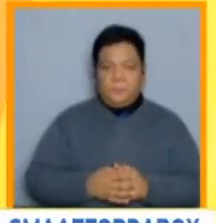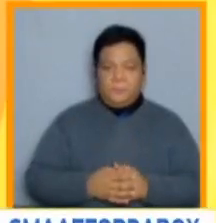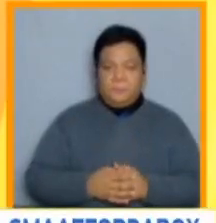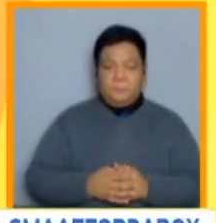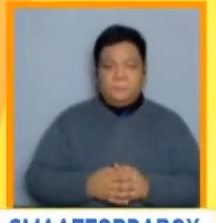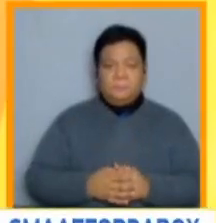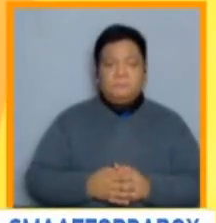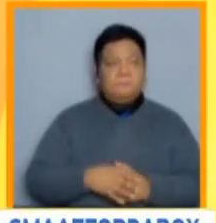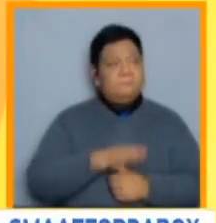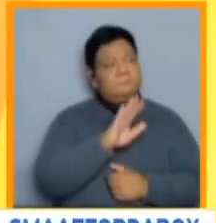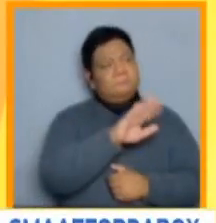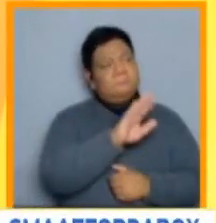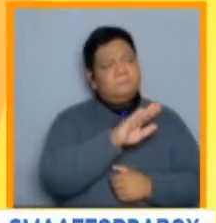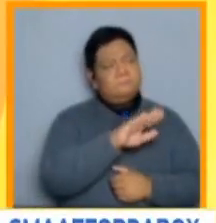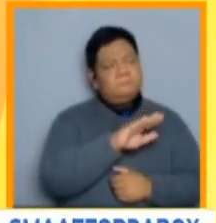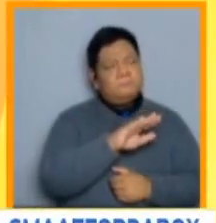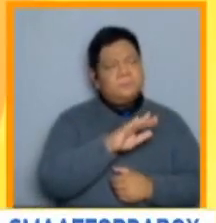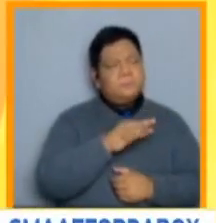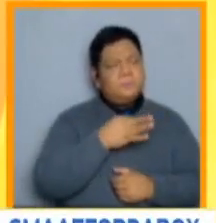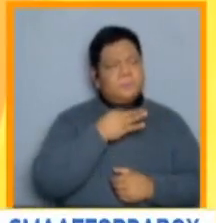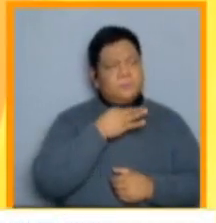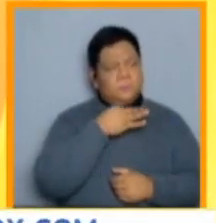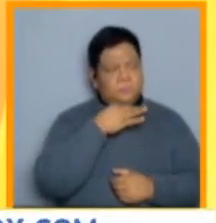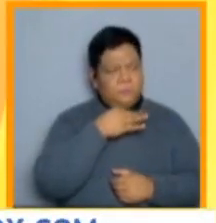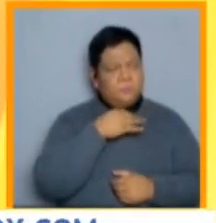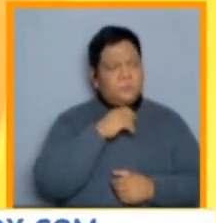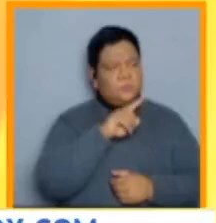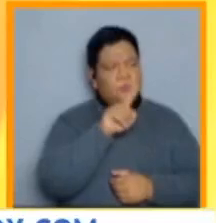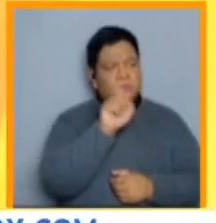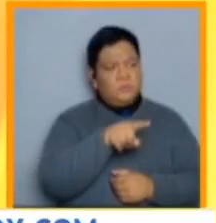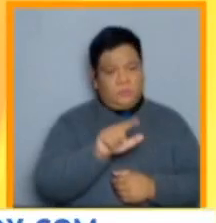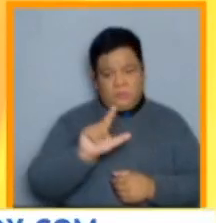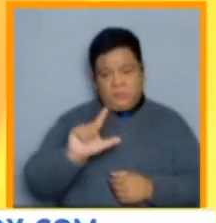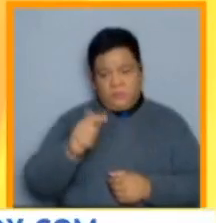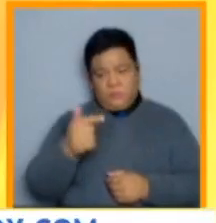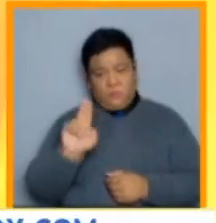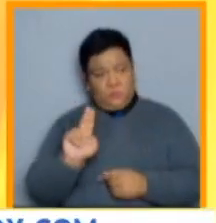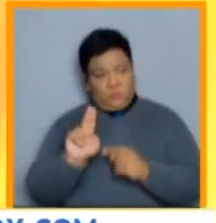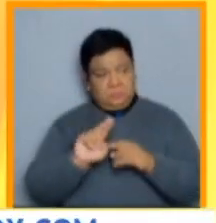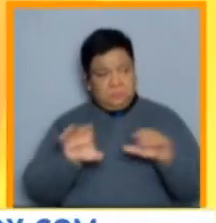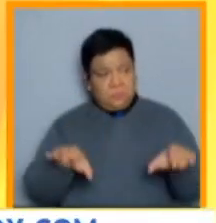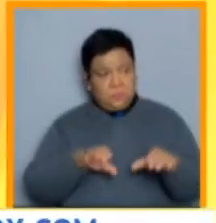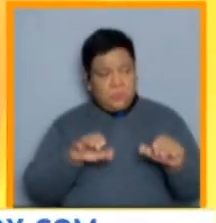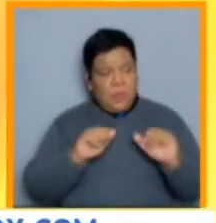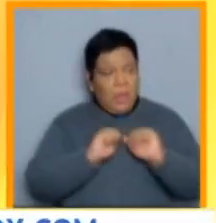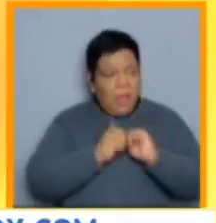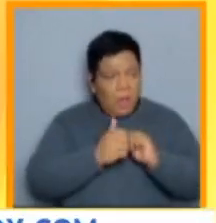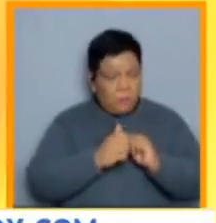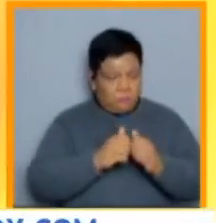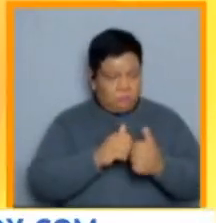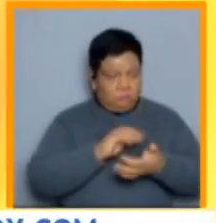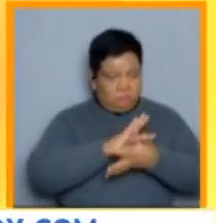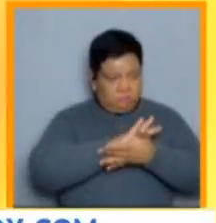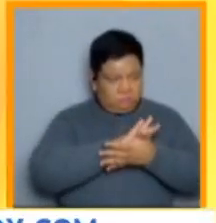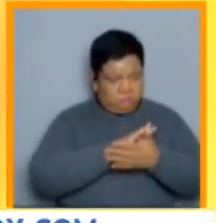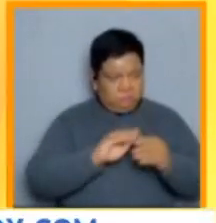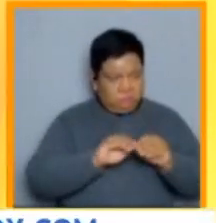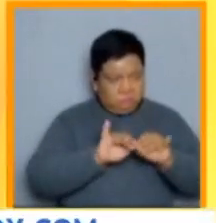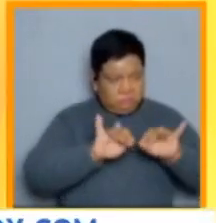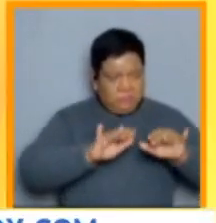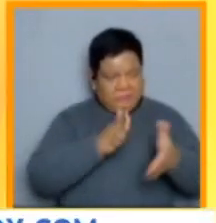mga ginagawang hakbang ng LGU para mapigilan ang pagtaas pa ng COVID-19 dyan sa lugar nyo sa Bacolod City?